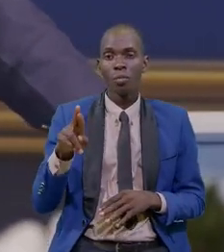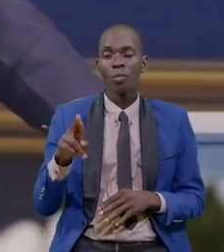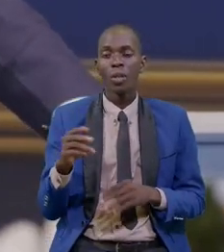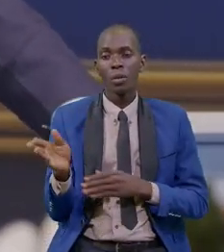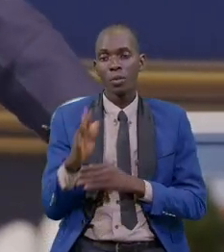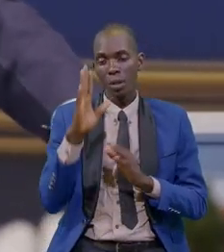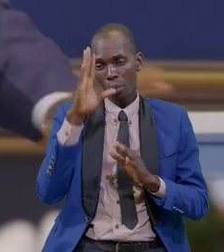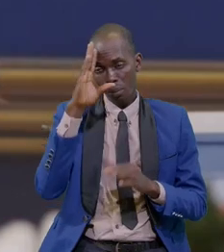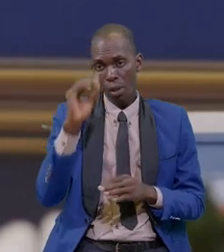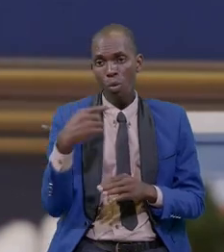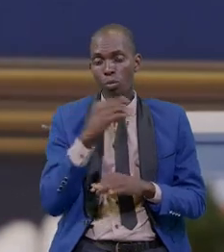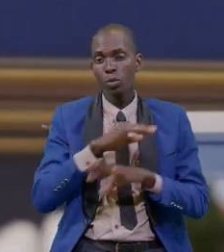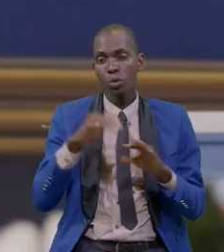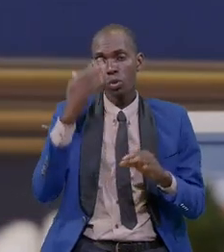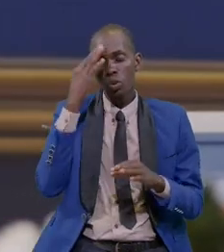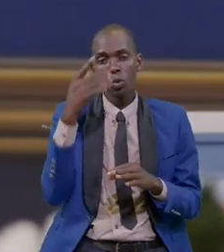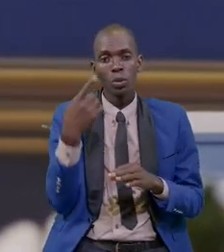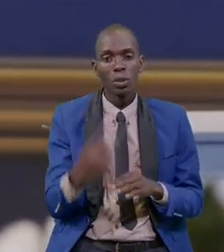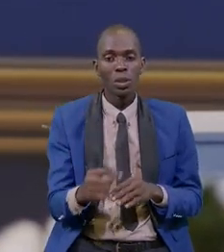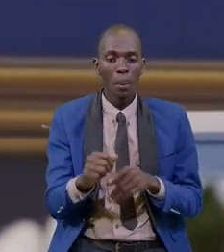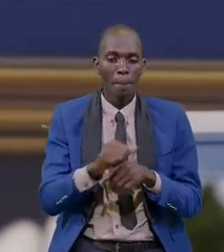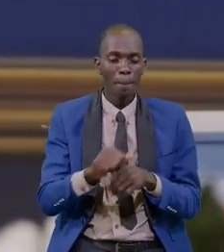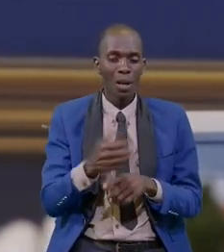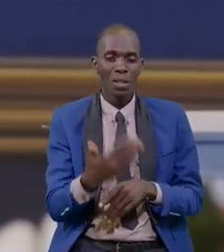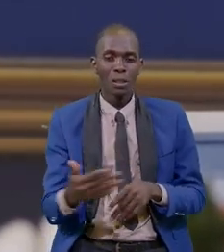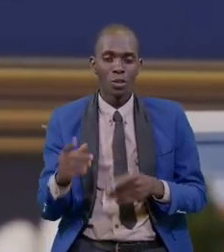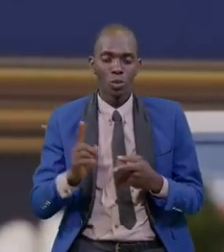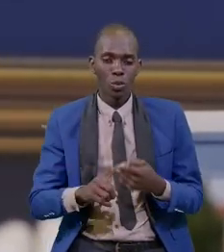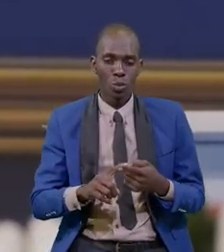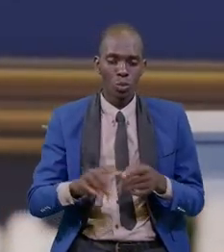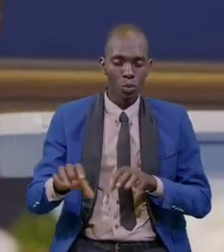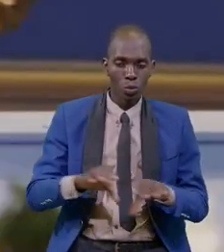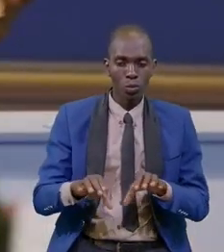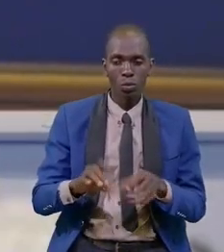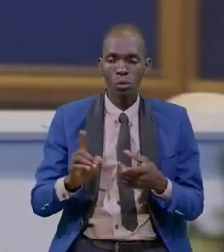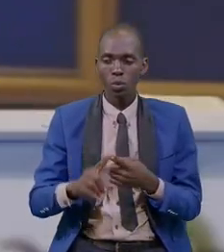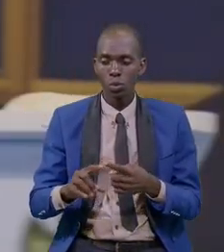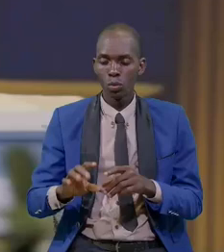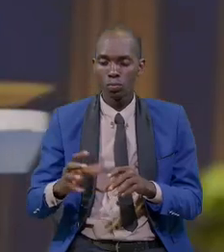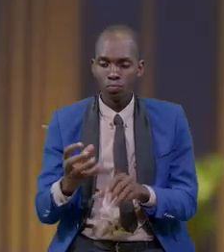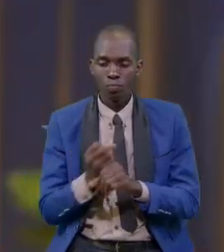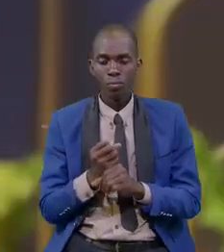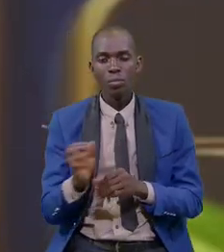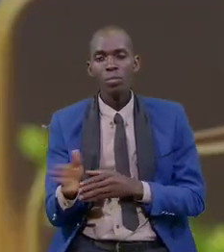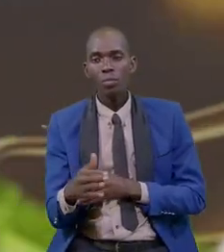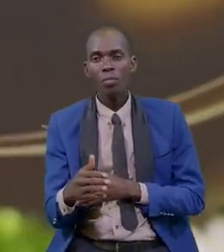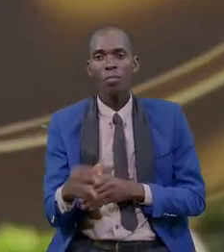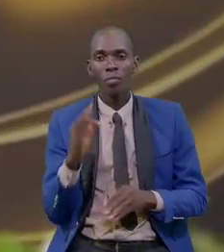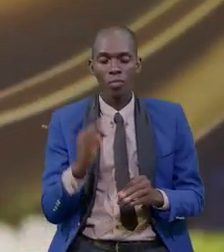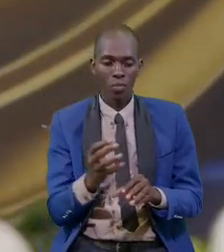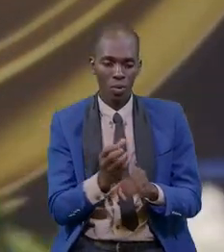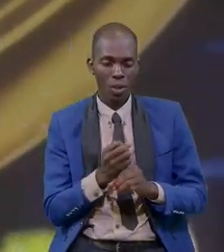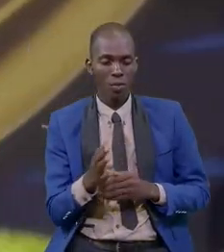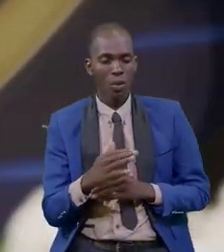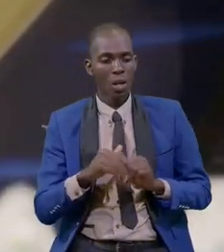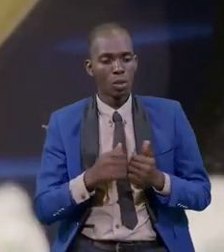principes de la pratique de la chose à faire pour vraiment pêcher. Et lorsque vous faites la pêche, comment est-ce que vous essayez d'essayer,